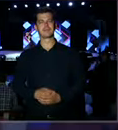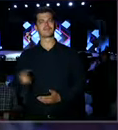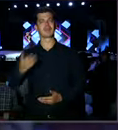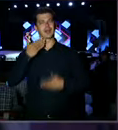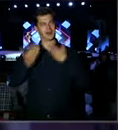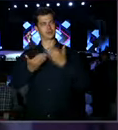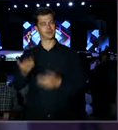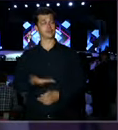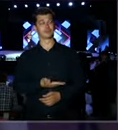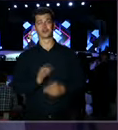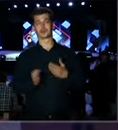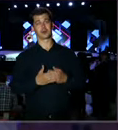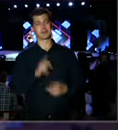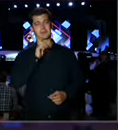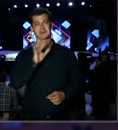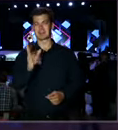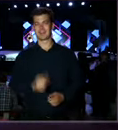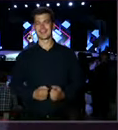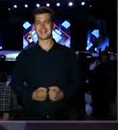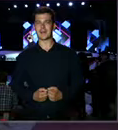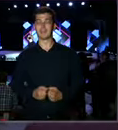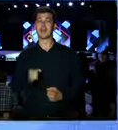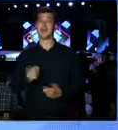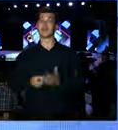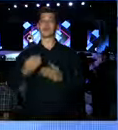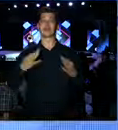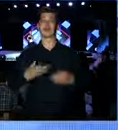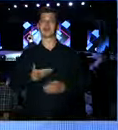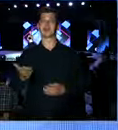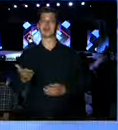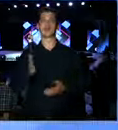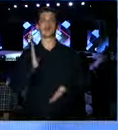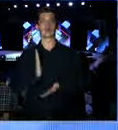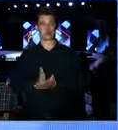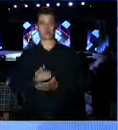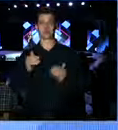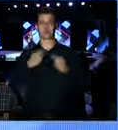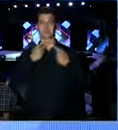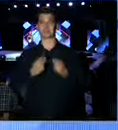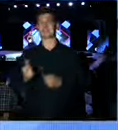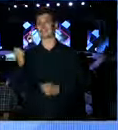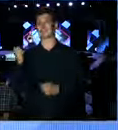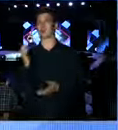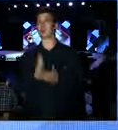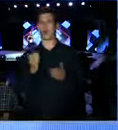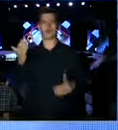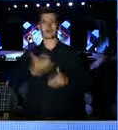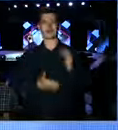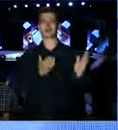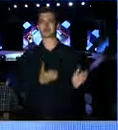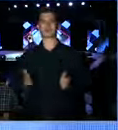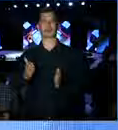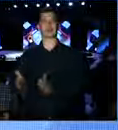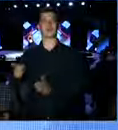Gratulujemy żony, naprawdę piękna. Drodzy Państwo, a my już możemy teraz Państwu zdradzić, że za kulisami trwają ostatnie przygotowania do